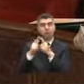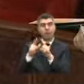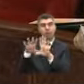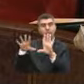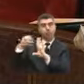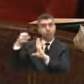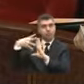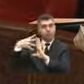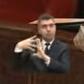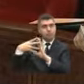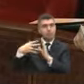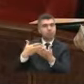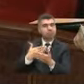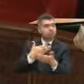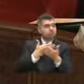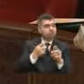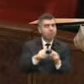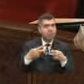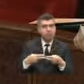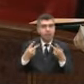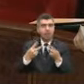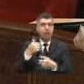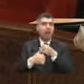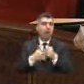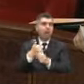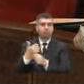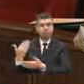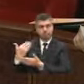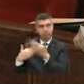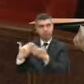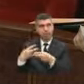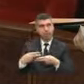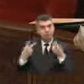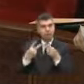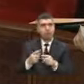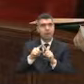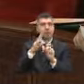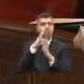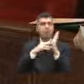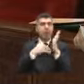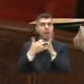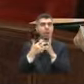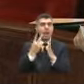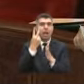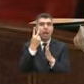المتجددة، والذي انطلق بالمناسبة منذ سنوات، وهو مسار فيه برنامج إلى حدود